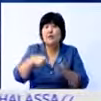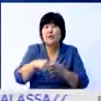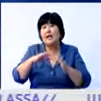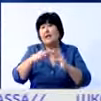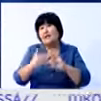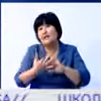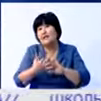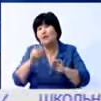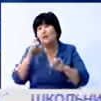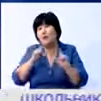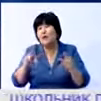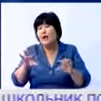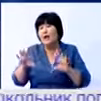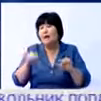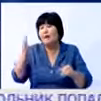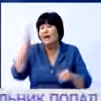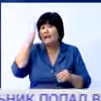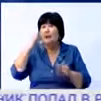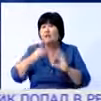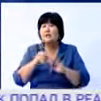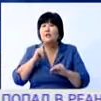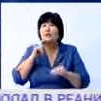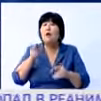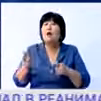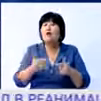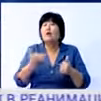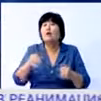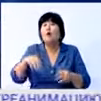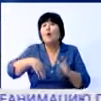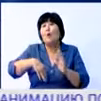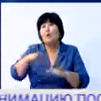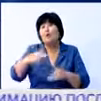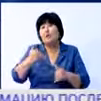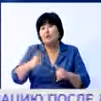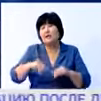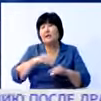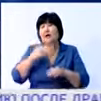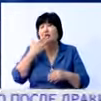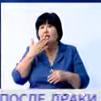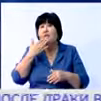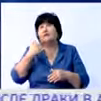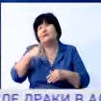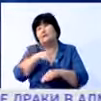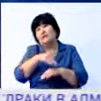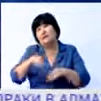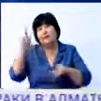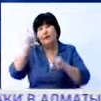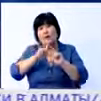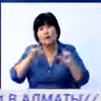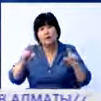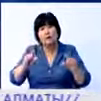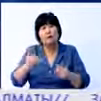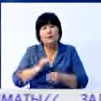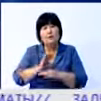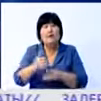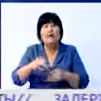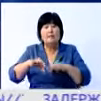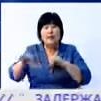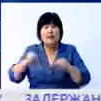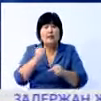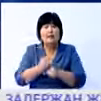сельскими школами, отбирать талантливую сельскую молодежь и готовить ее для обучения в отечественных и зарубежных вузах, разработать дорожную карту по